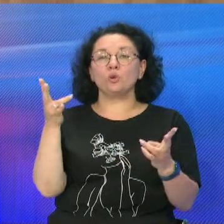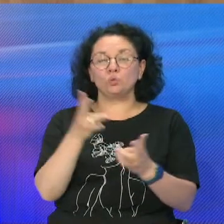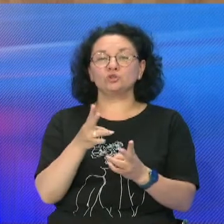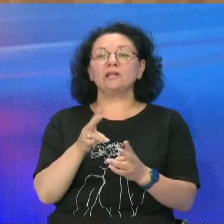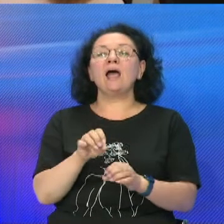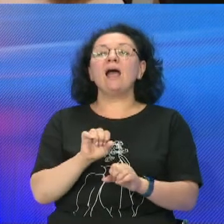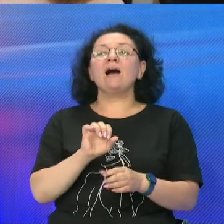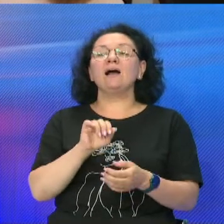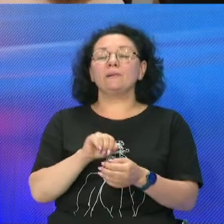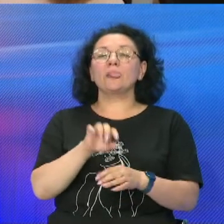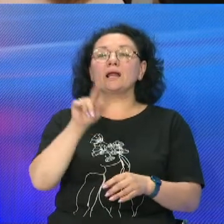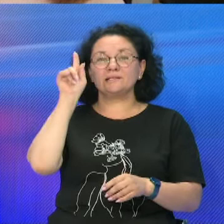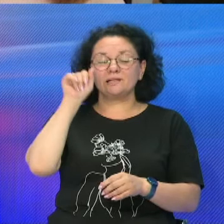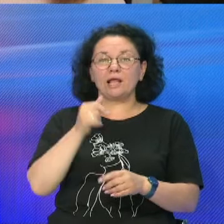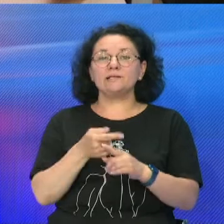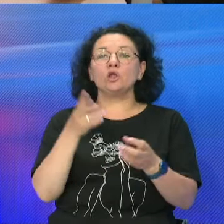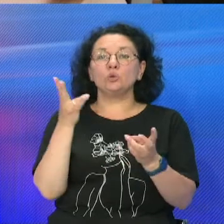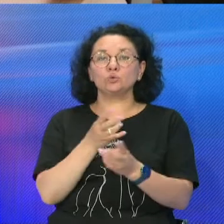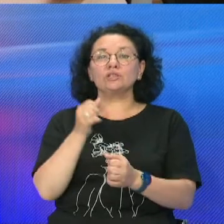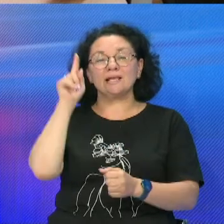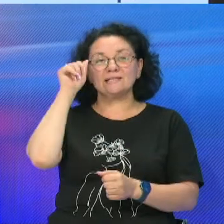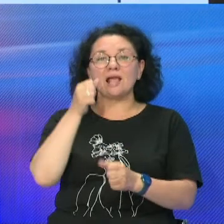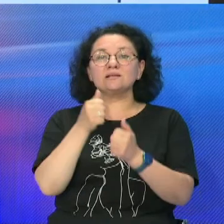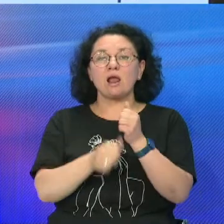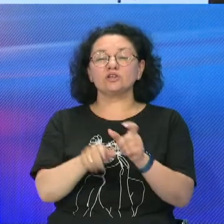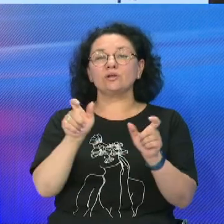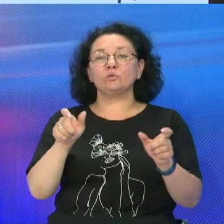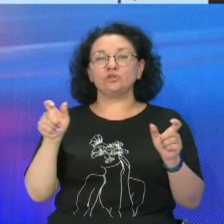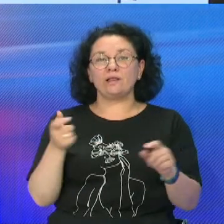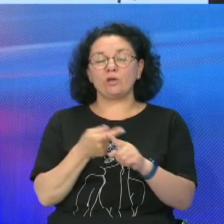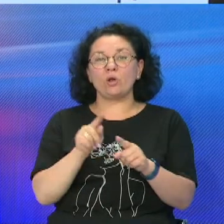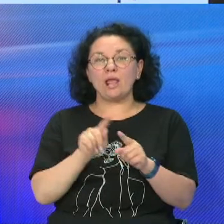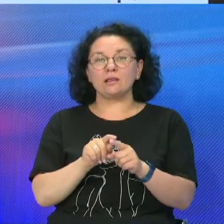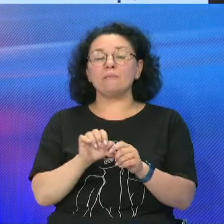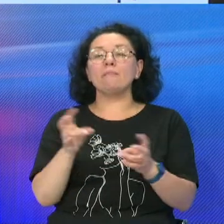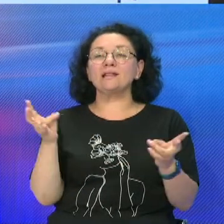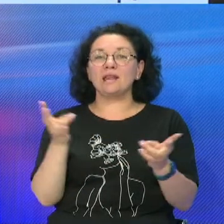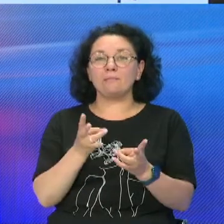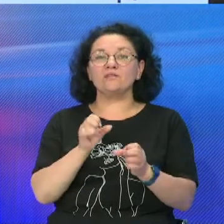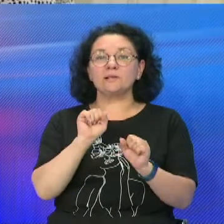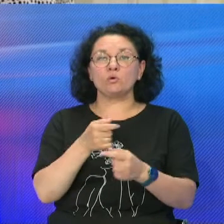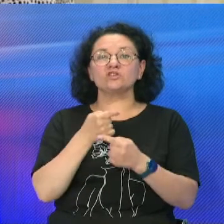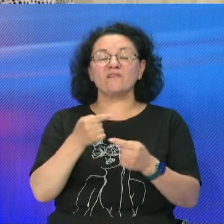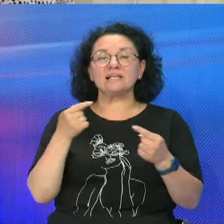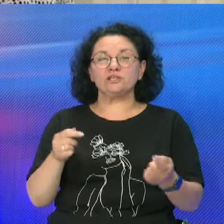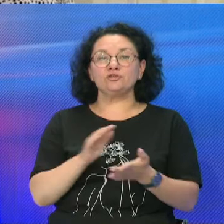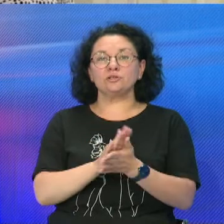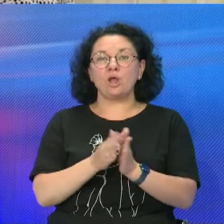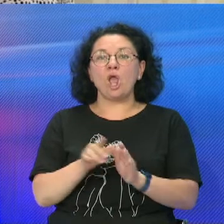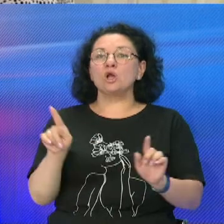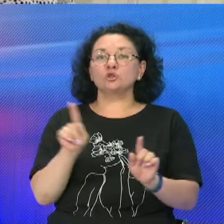означать специалисты по жадана кожному такие мнение могут потребляться у разных ситуациях профитом человеку важно не разрубится и